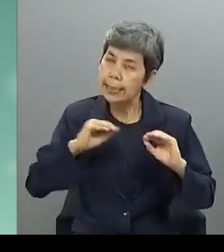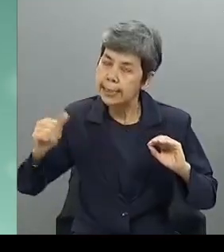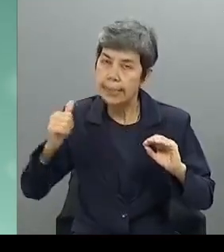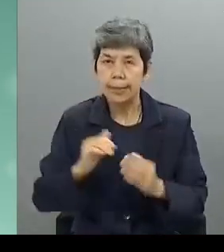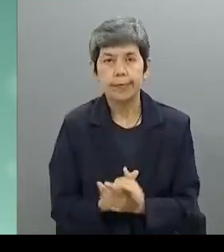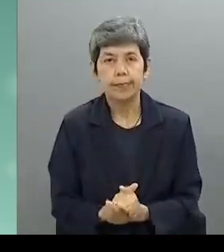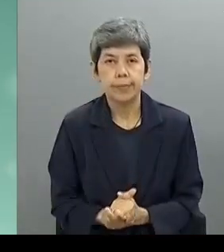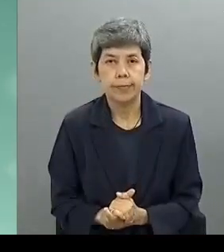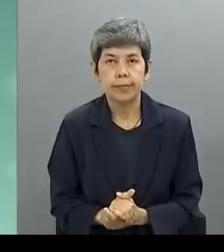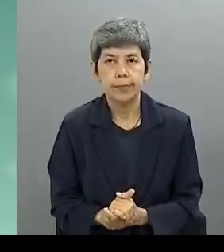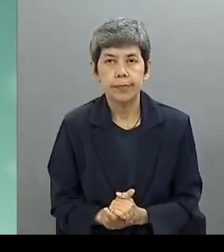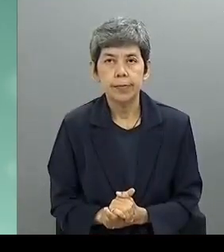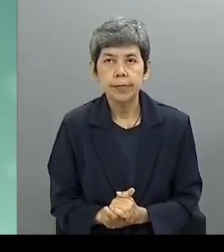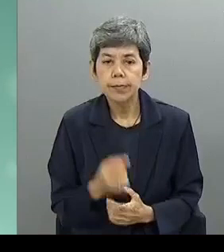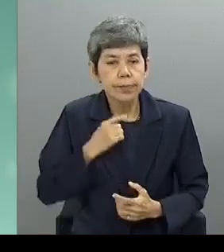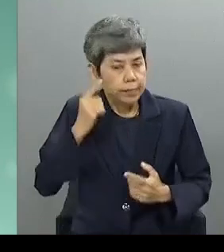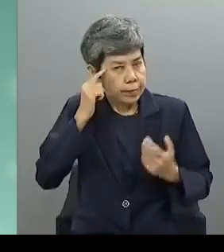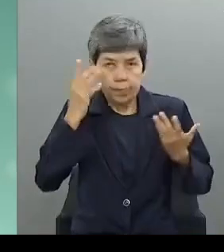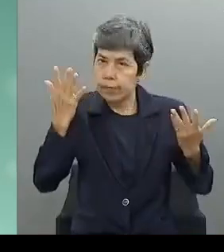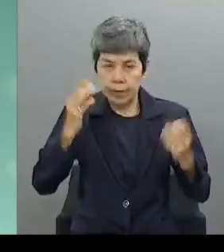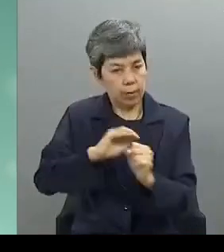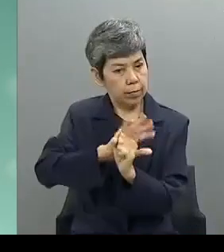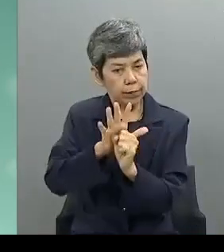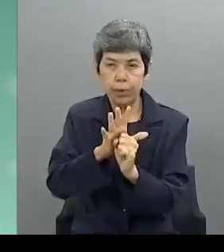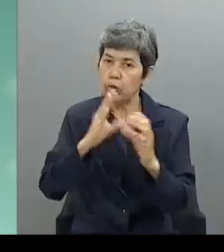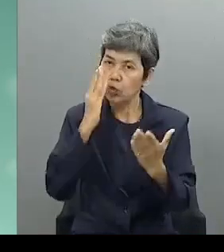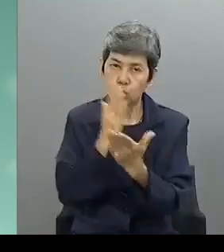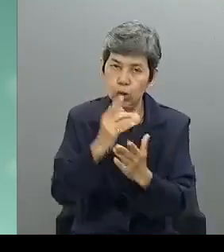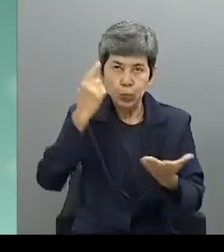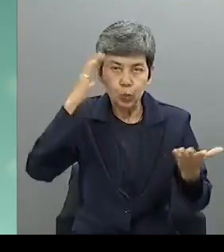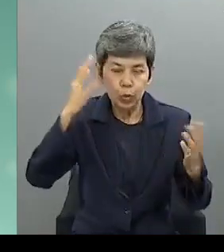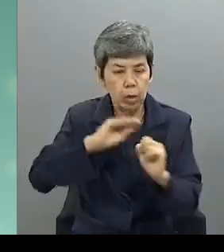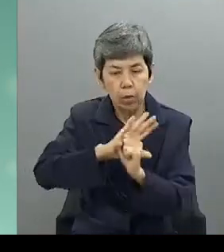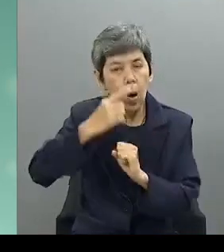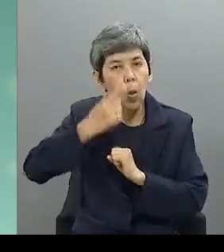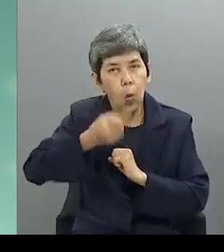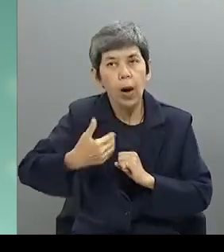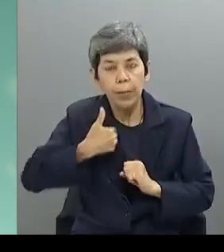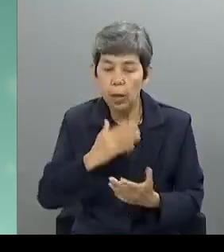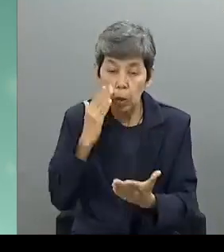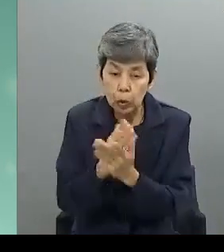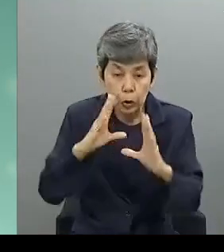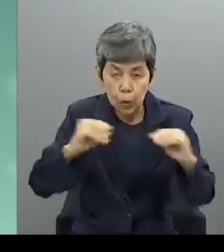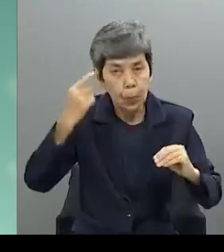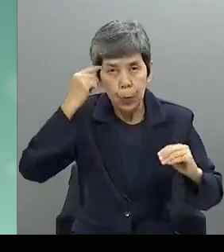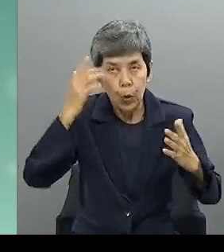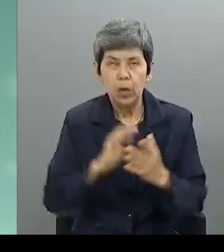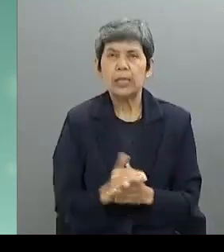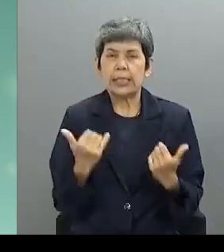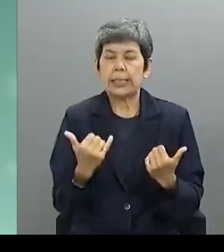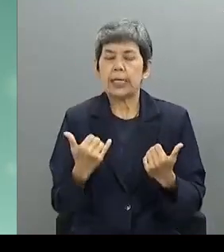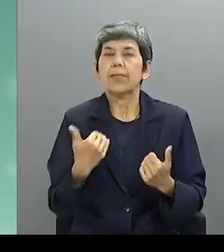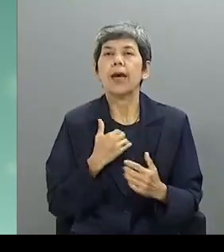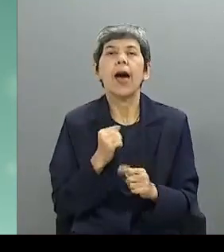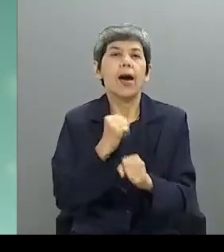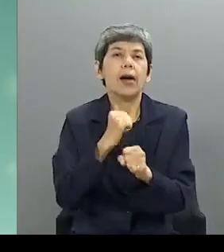่เมื่อยังไม่รู้ว่าสถานการณ์การแพร่ระบาดของเชื้อไวรัสโควิด -19 จะยุติลงเมื่อไหร่ทำให้ขณะนี้ผู้ประกอบการโต๊ะจีน